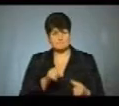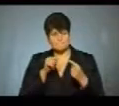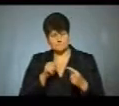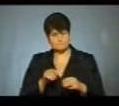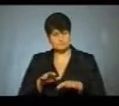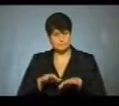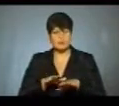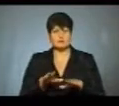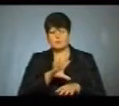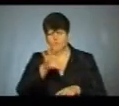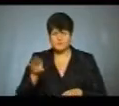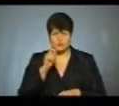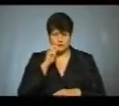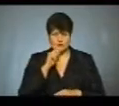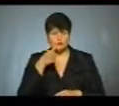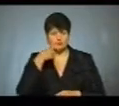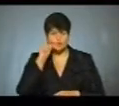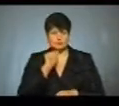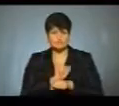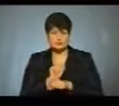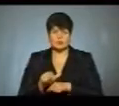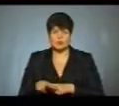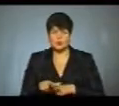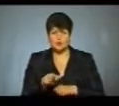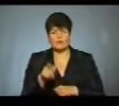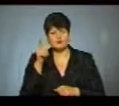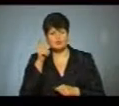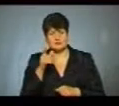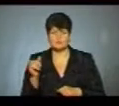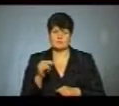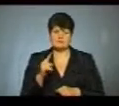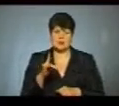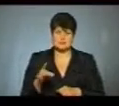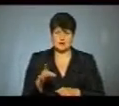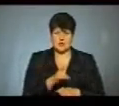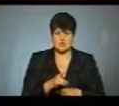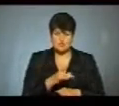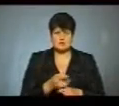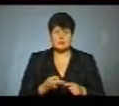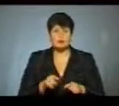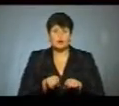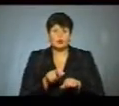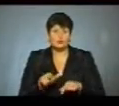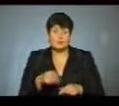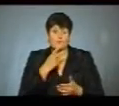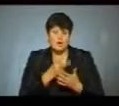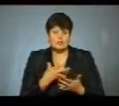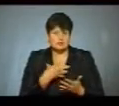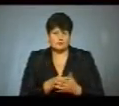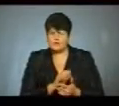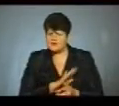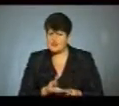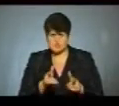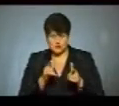прокотилася Україною. Вчора аграрії перекривали дороги у Чортківському та Збараському районах. Таким чином люди показували свою незгоду